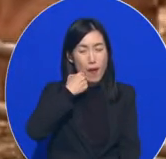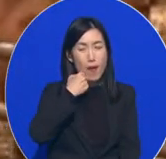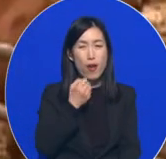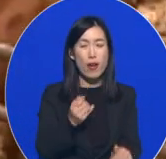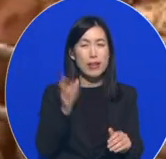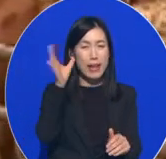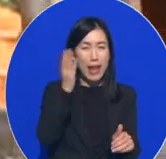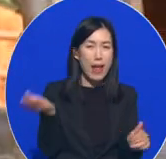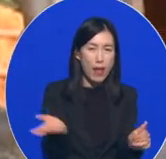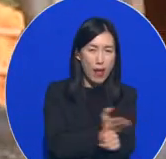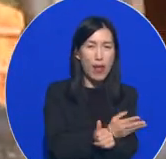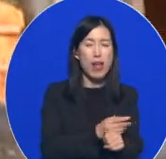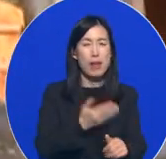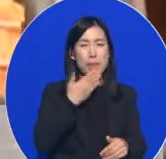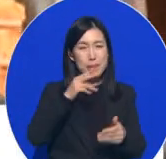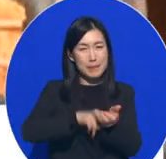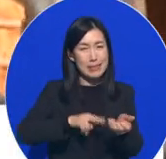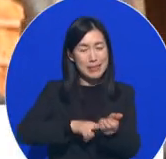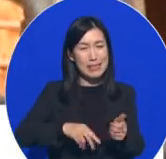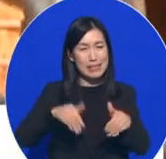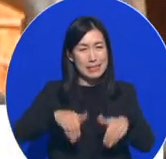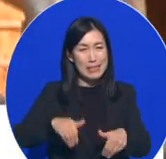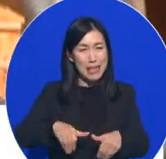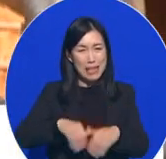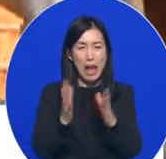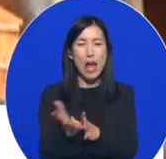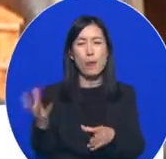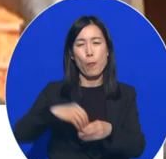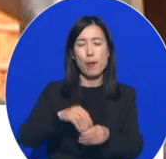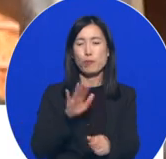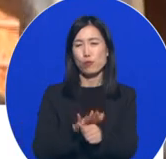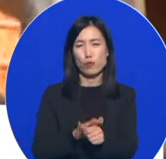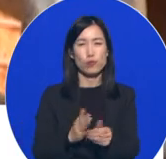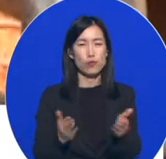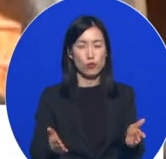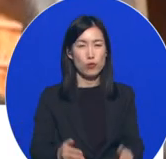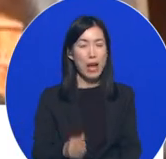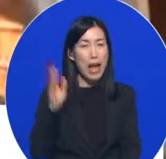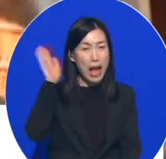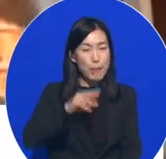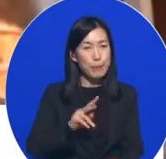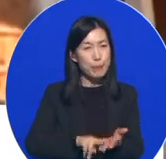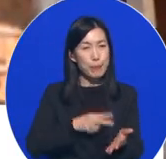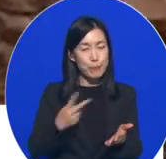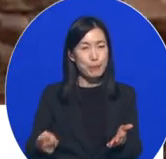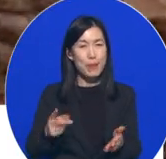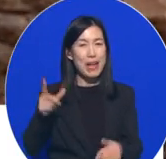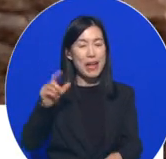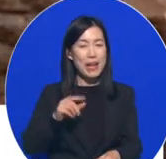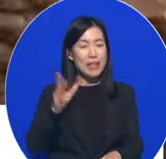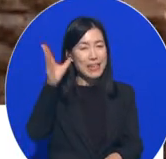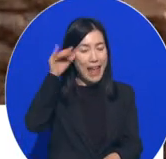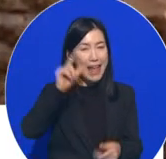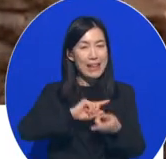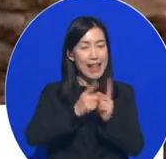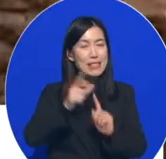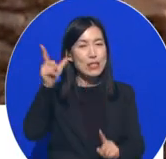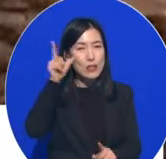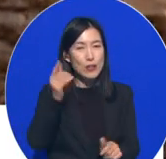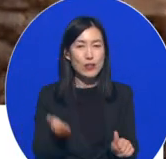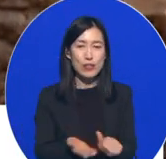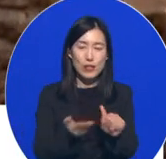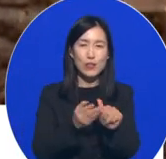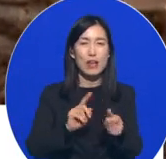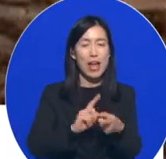유통업체 식당에 대한 지원도 포함됩니다 축산업이 원예업 전하는데 드는 시설비와 운영비 지원 등이